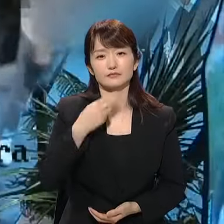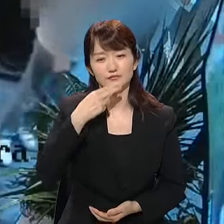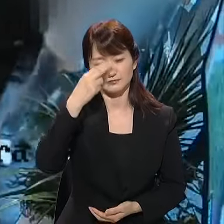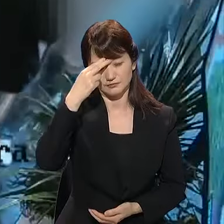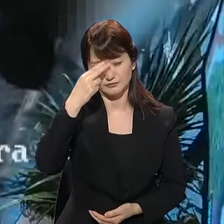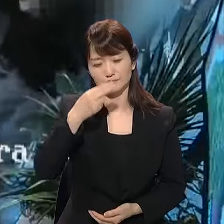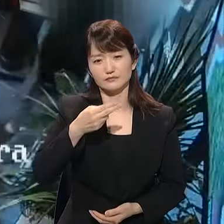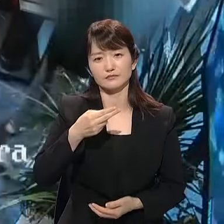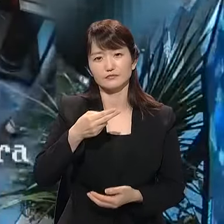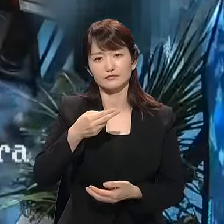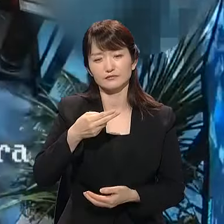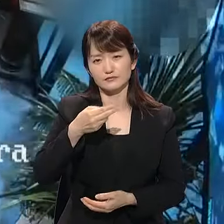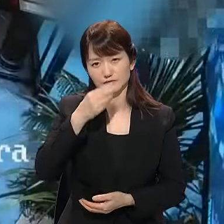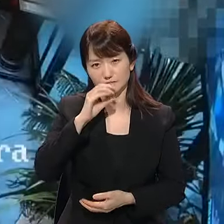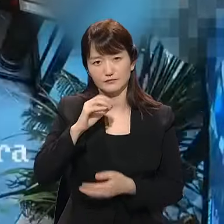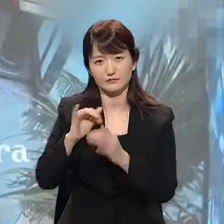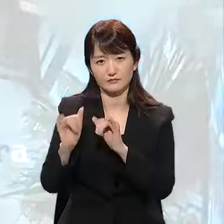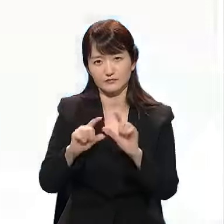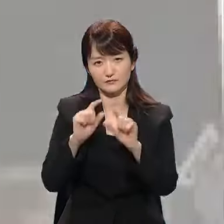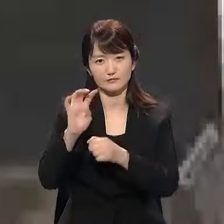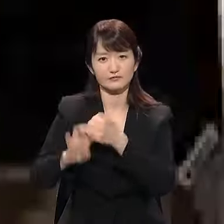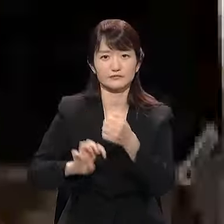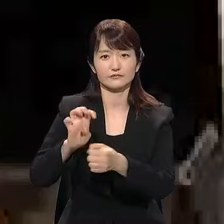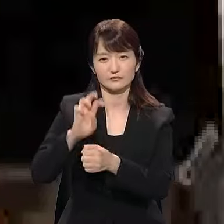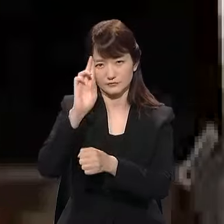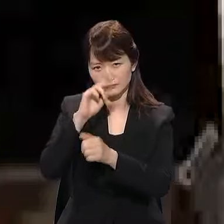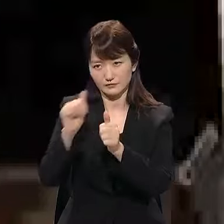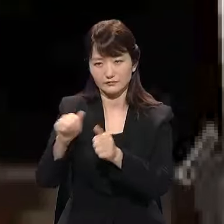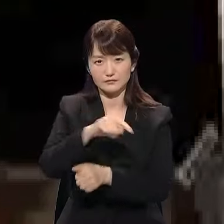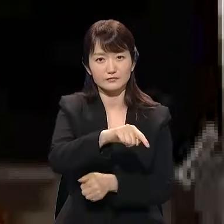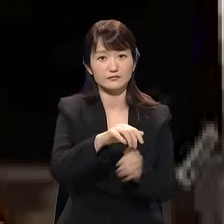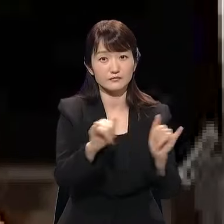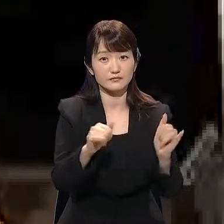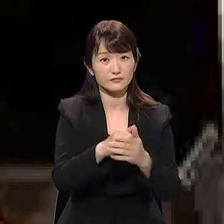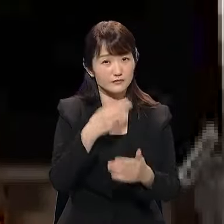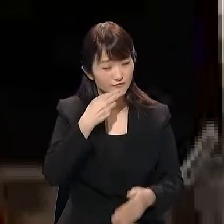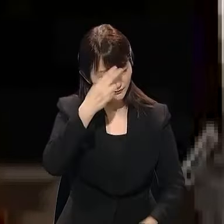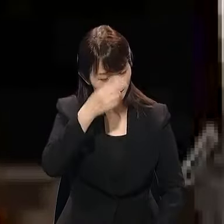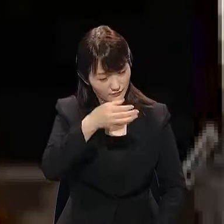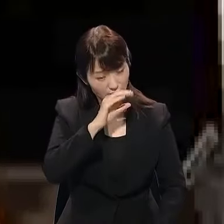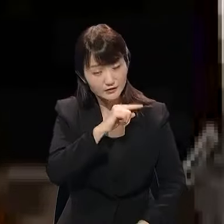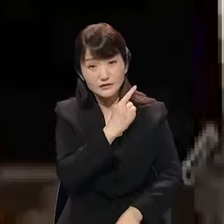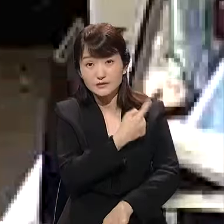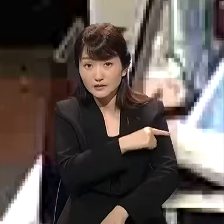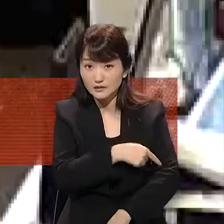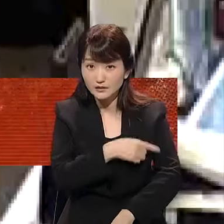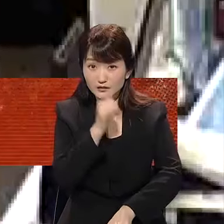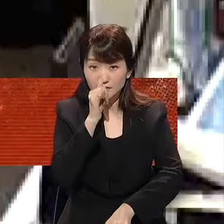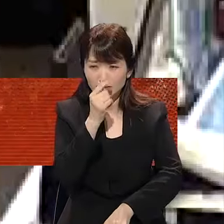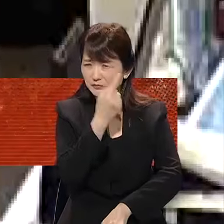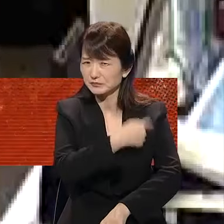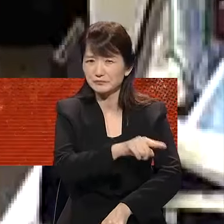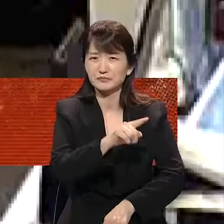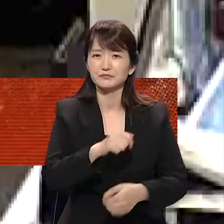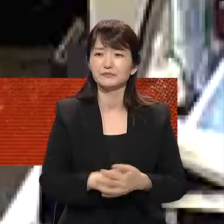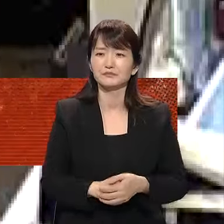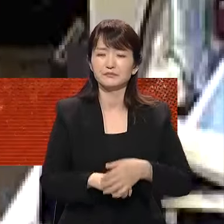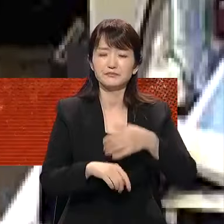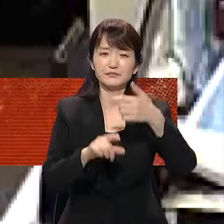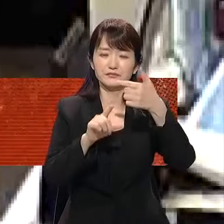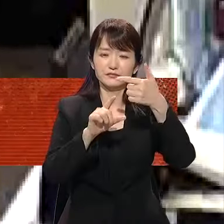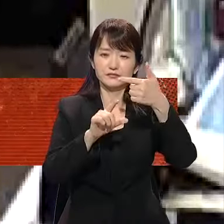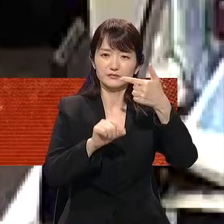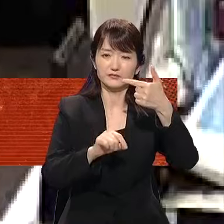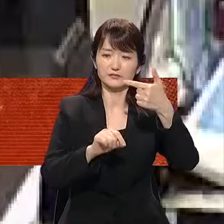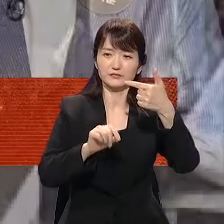박지 변호사님 저런 인간들 술 마실 자격 있습니까 없습니다 는 것도 없는 거지만 지난 6월 24일 밤에